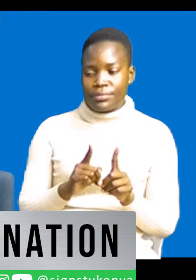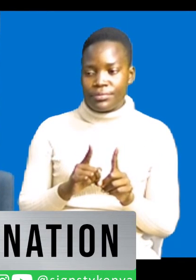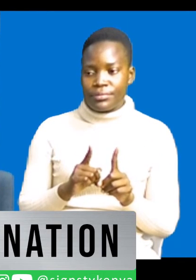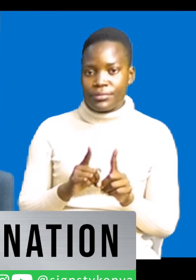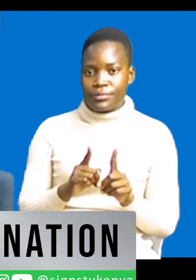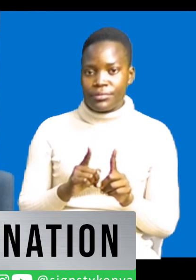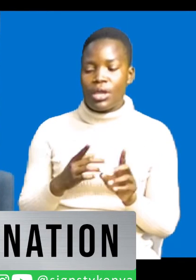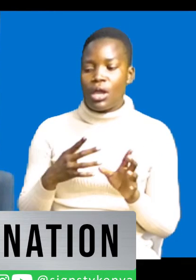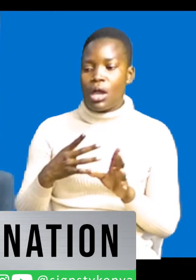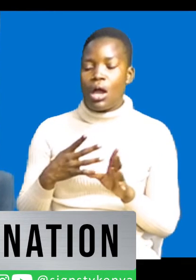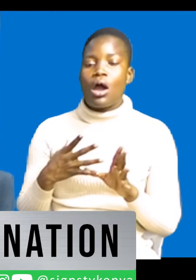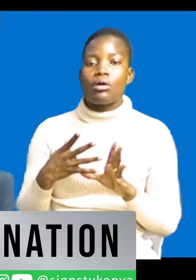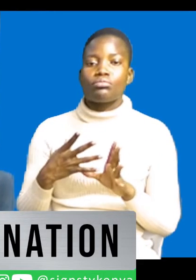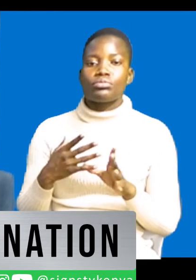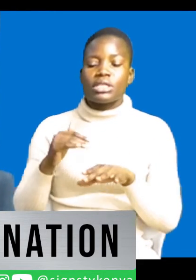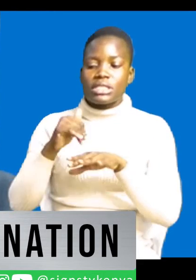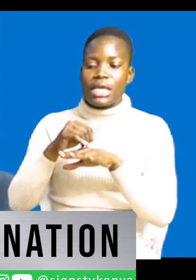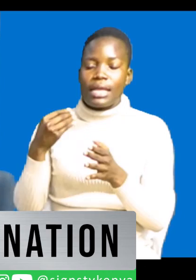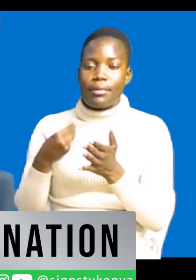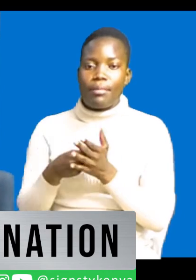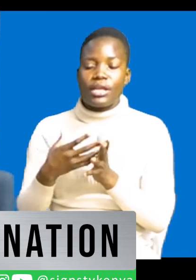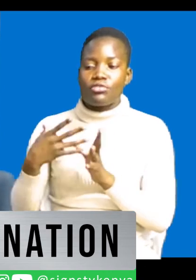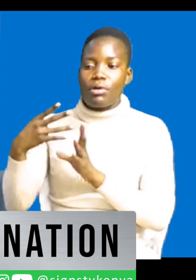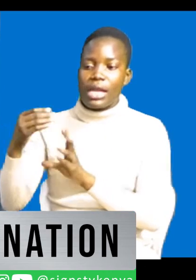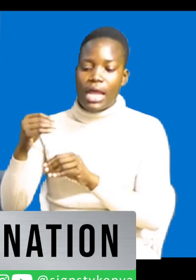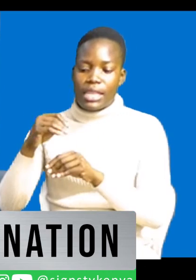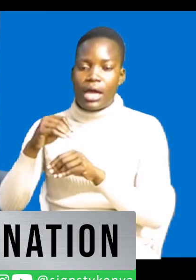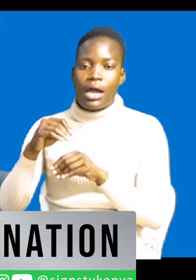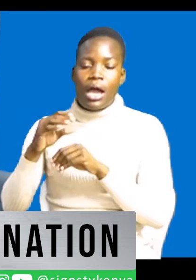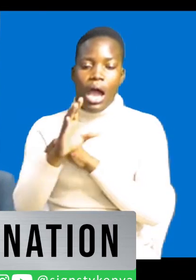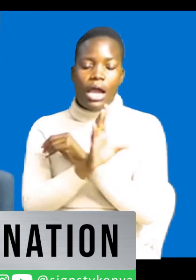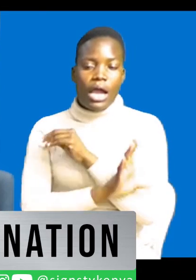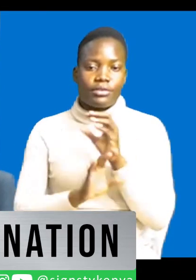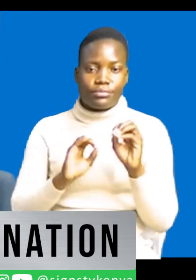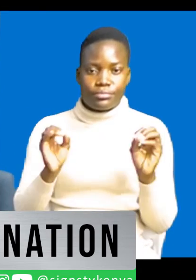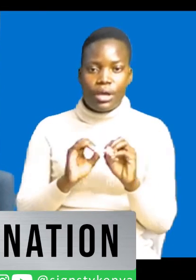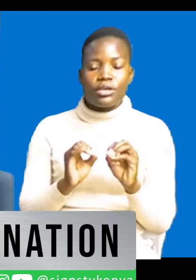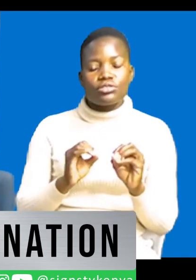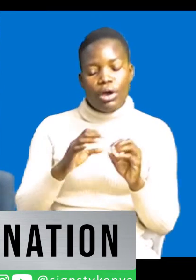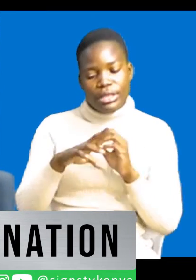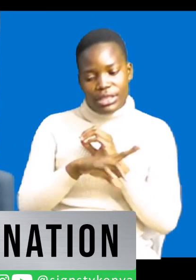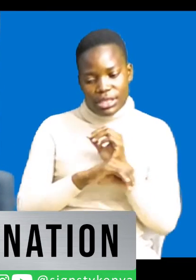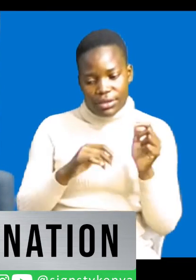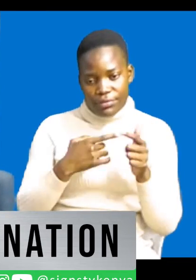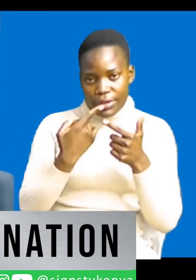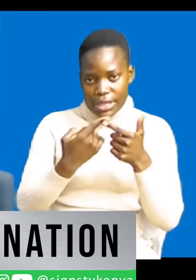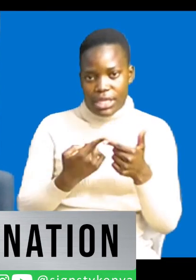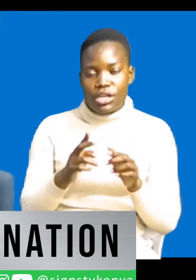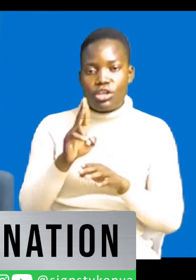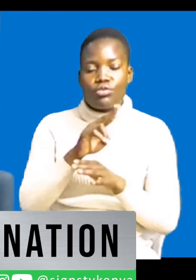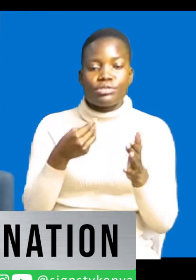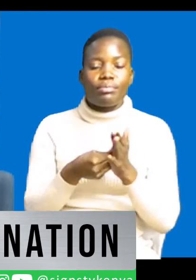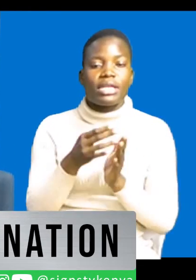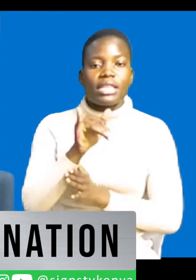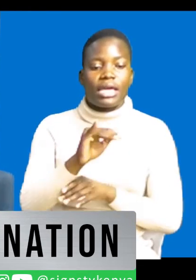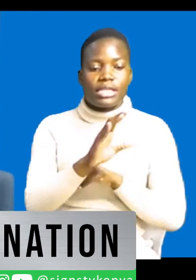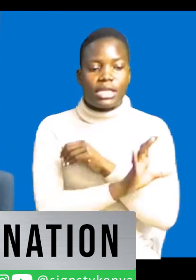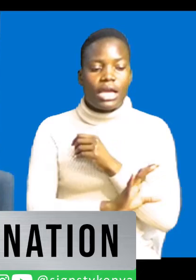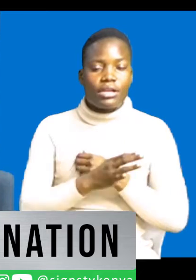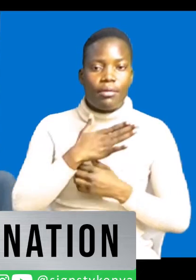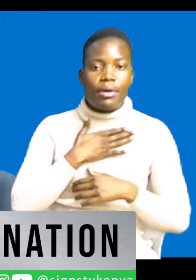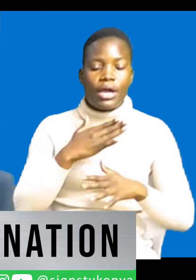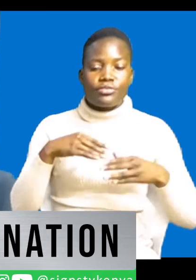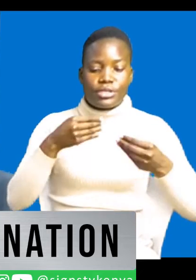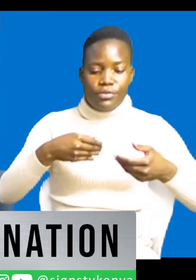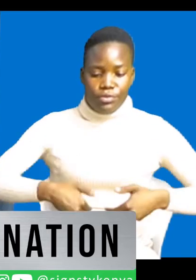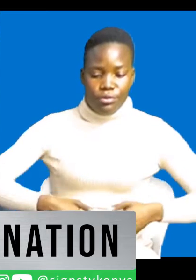kupeleka Swiss accounts pesa zitumike huku hizo manyumba mnaenda kununua na kujengesha, jengesheni huku basi tupatiwa na